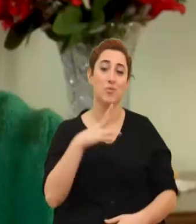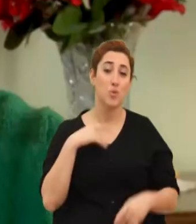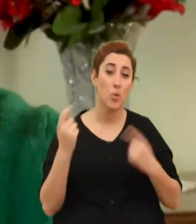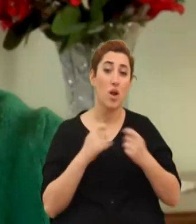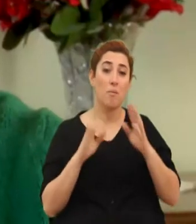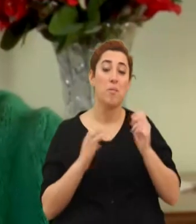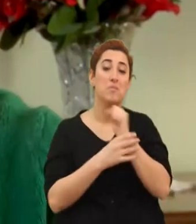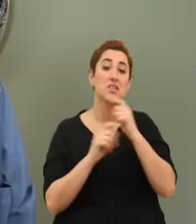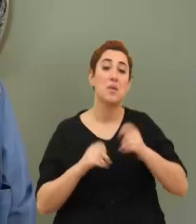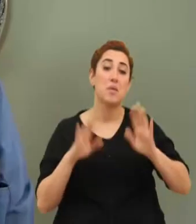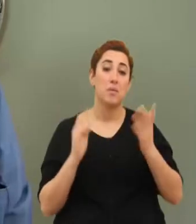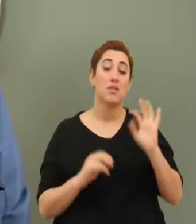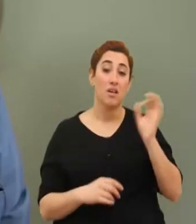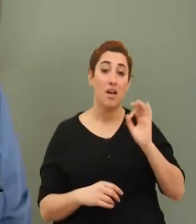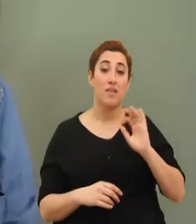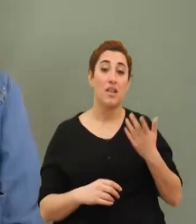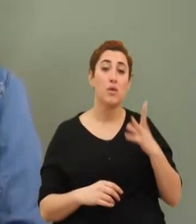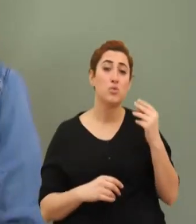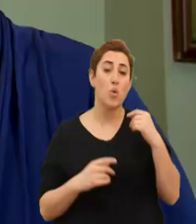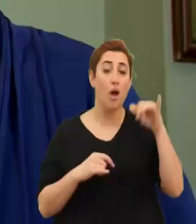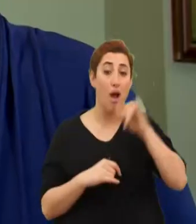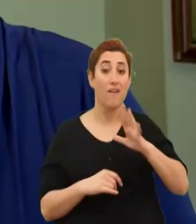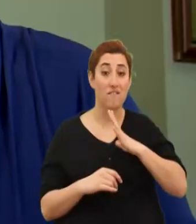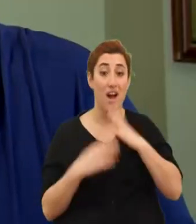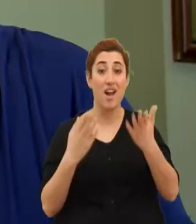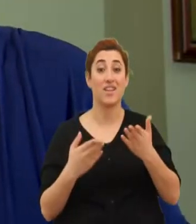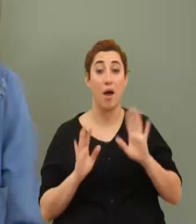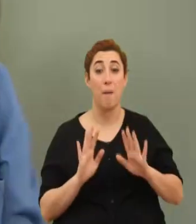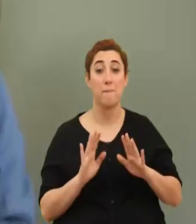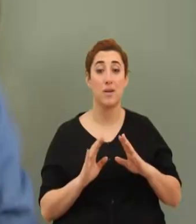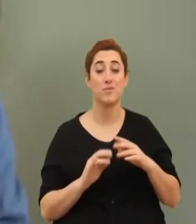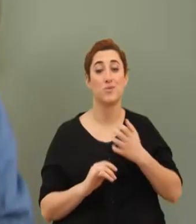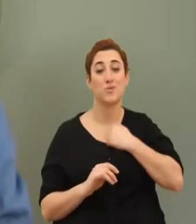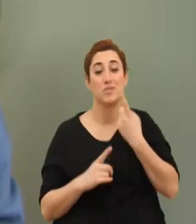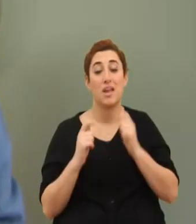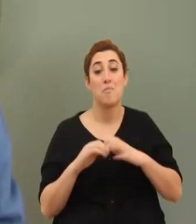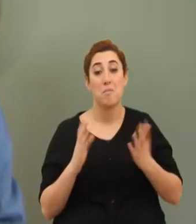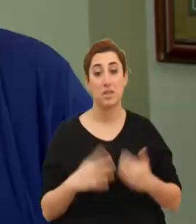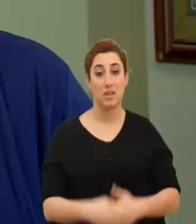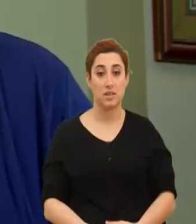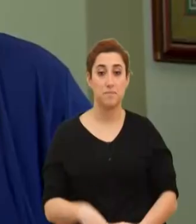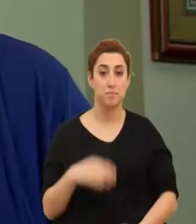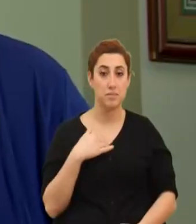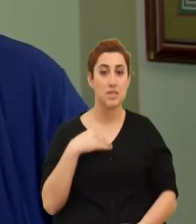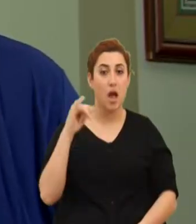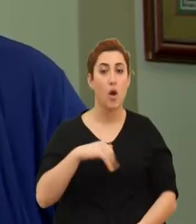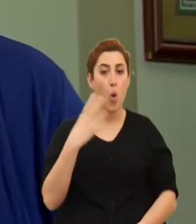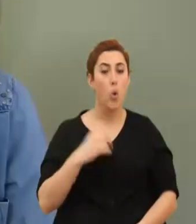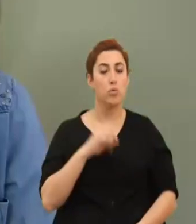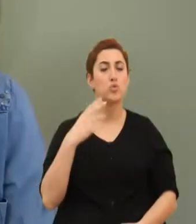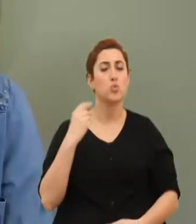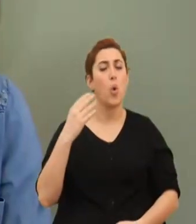çok uğraştık ama beceremedik işte. Ya evet yani o kadar çok hak ediyorsunuz ki halbuki ama maalesef bir şey gelmedi elimizden. Biz hak ettiğimiz